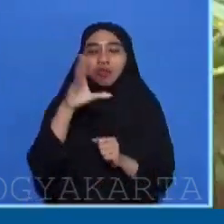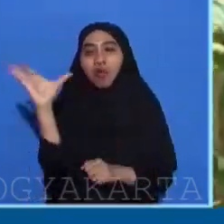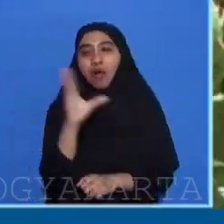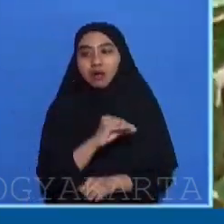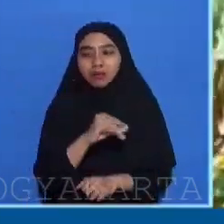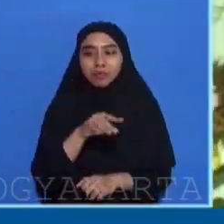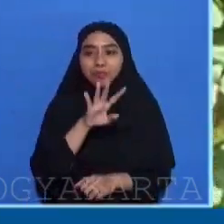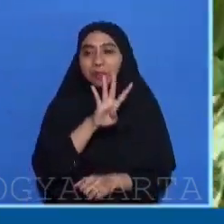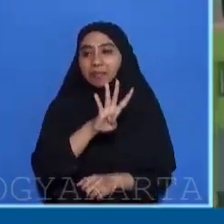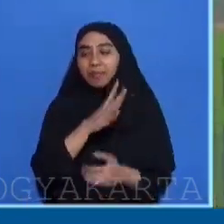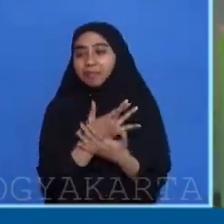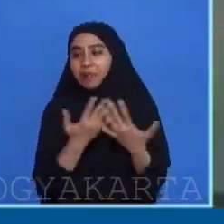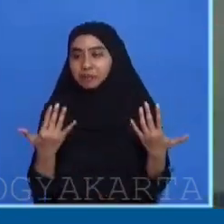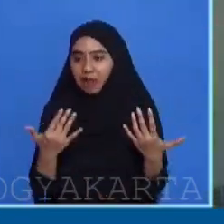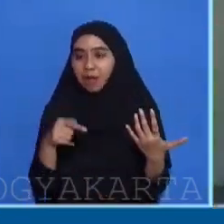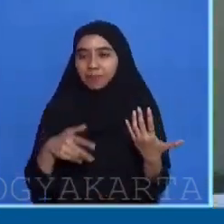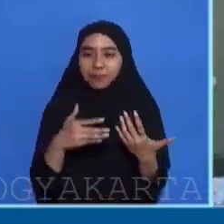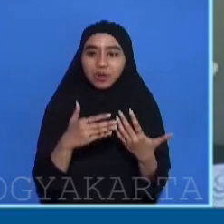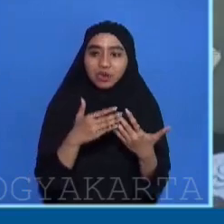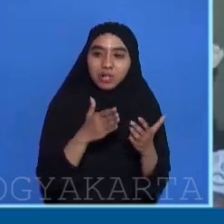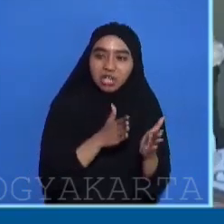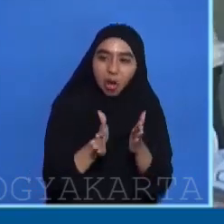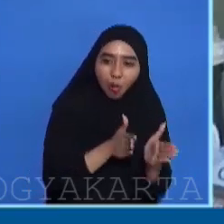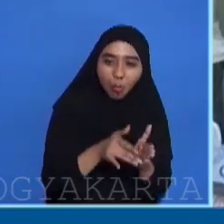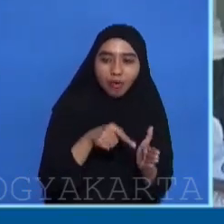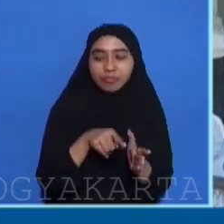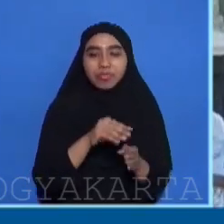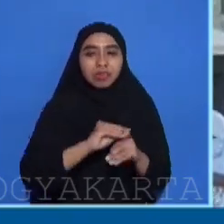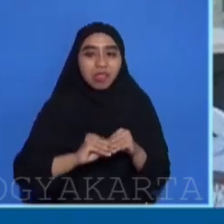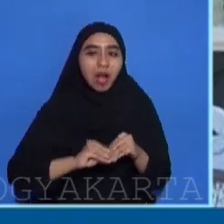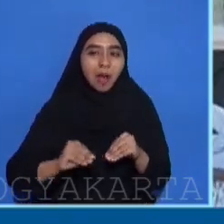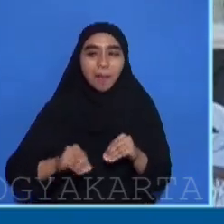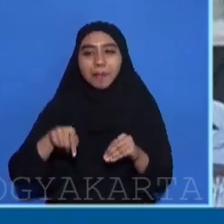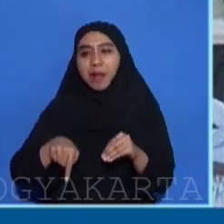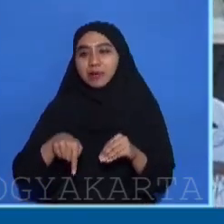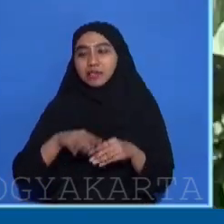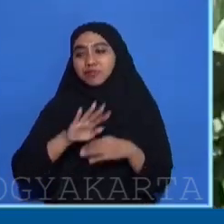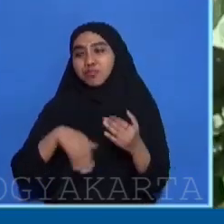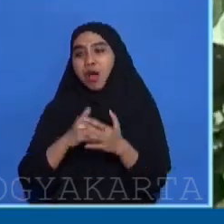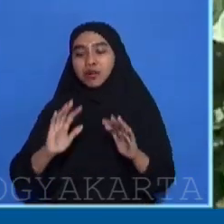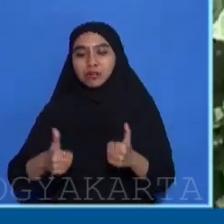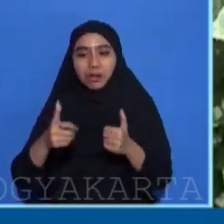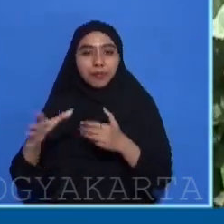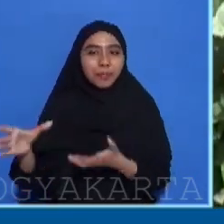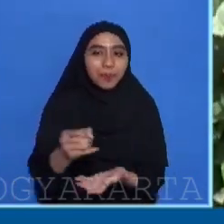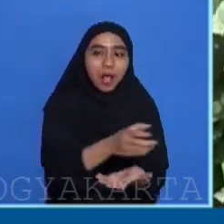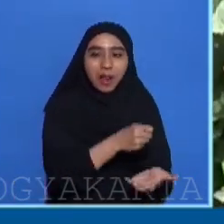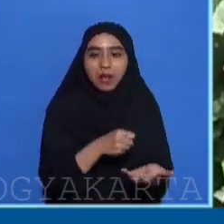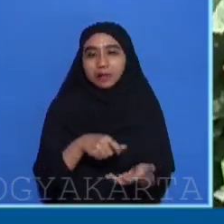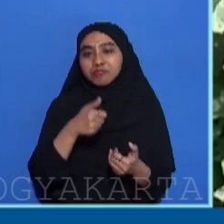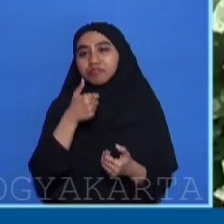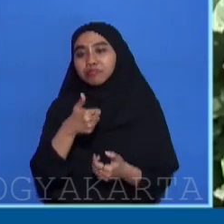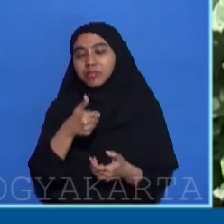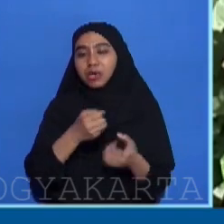wonten sekawan warga KWT ingkang ngrimat taneman budidaya. Menawi sedaya asil panen sampun kakempalaken lajeng